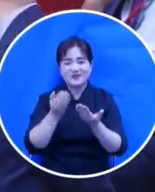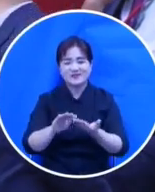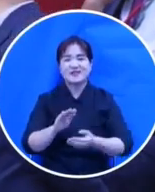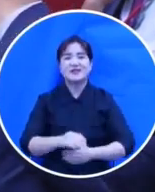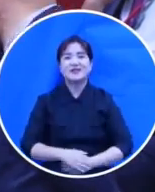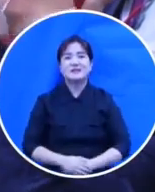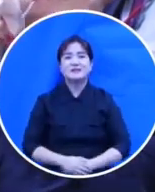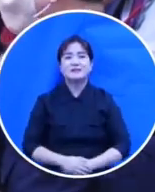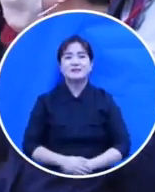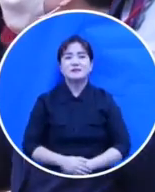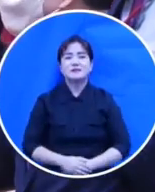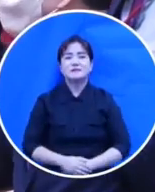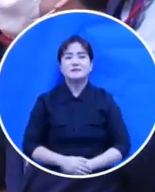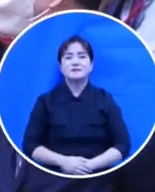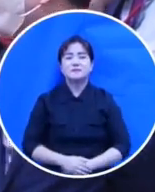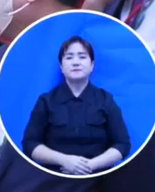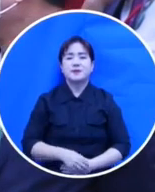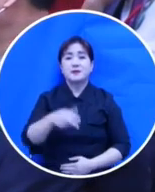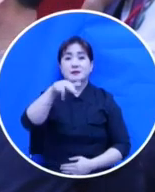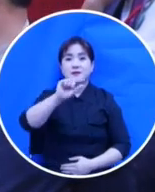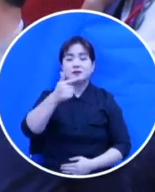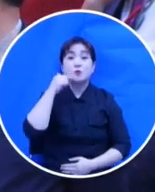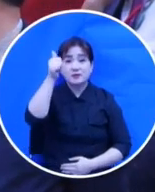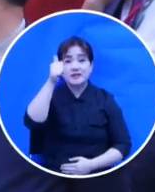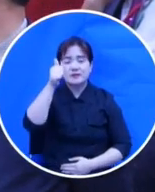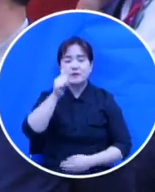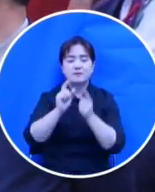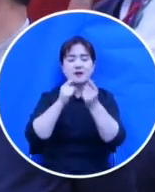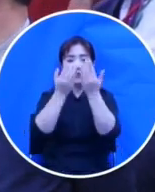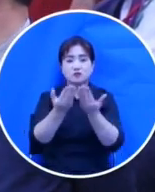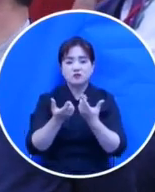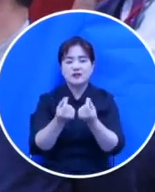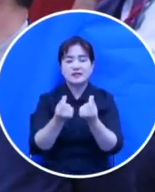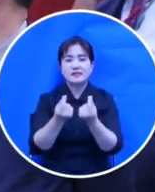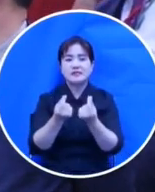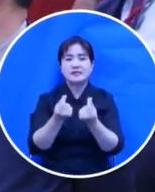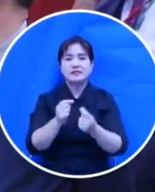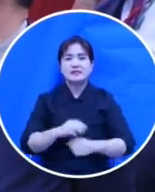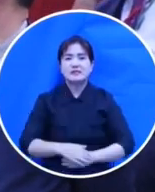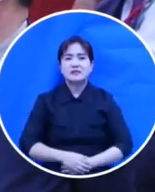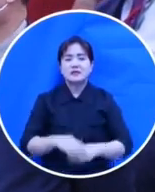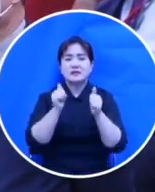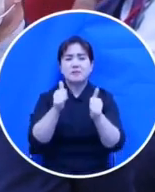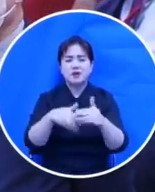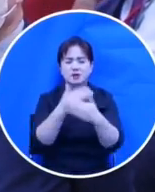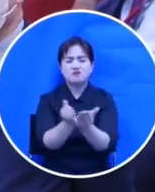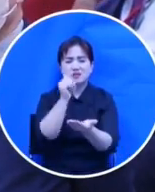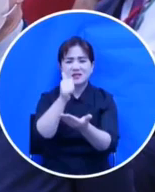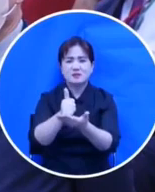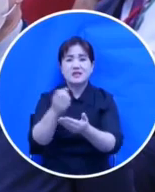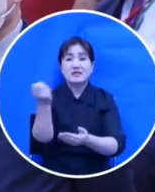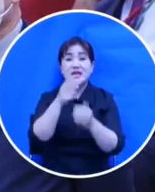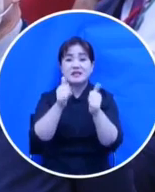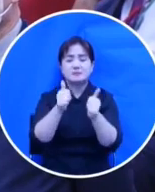지어보겠습니다. 전 만년 목사님께서 말씀하신 대로 지금 우리 재판국장님이 재심을 받겠냐